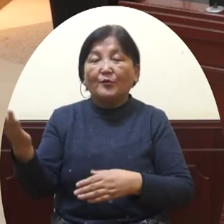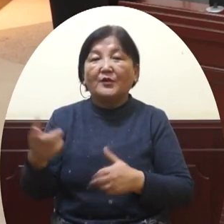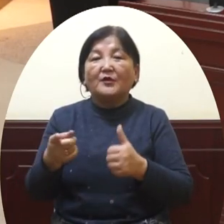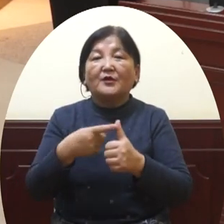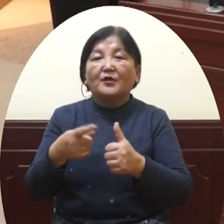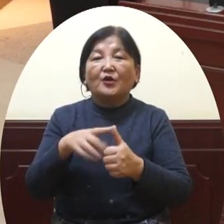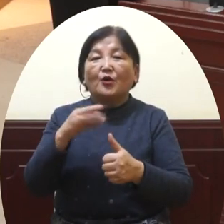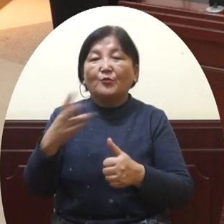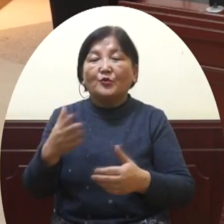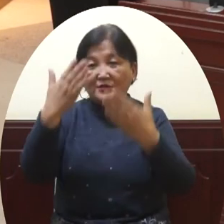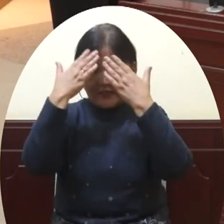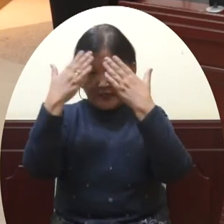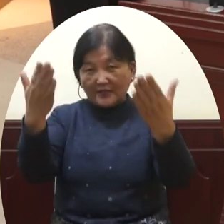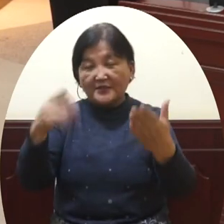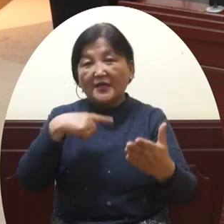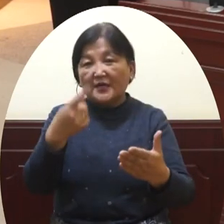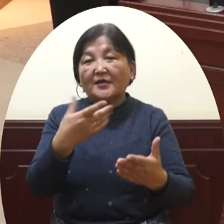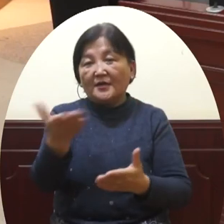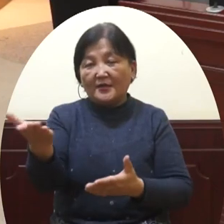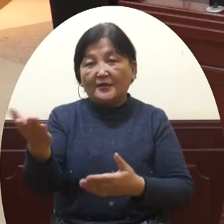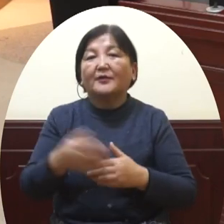ирээнийс талархсанаа илэр хийлгэнэ.